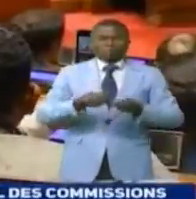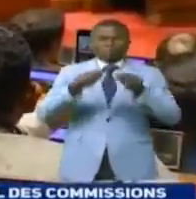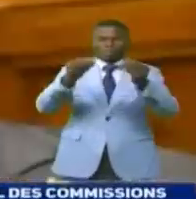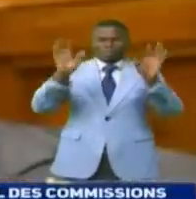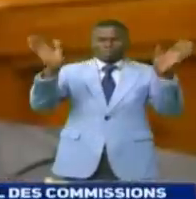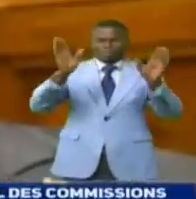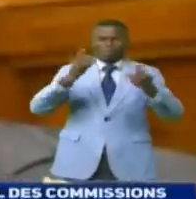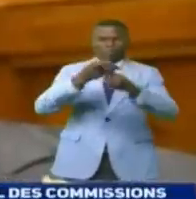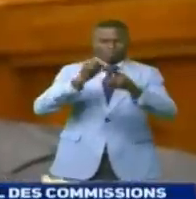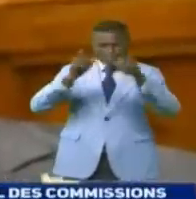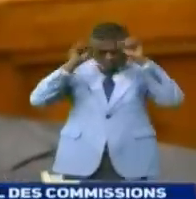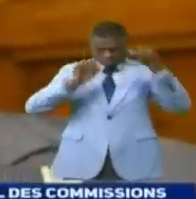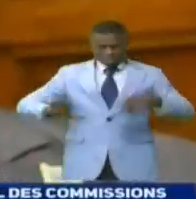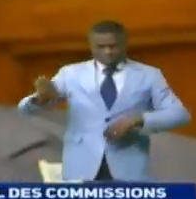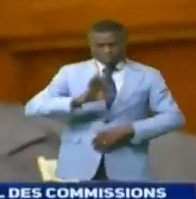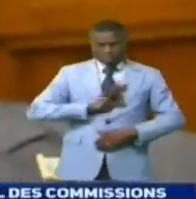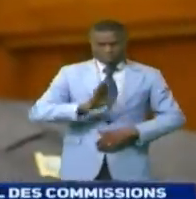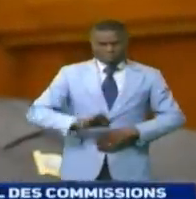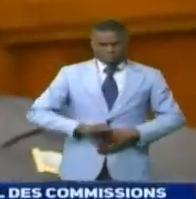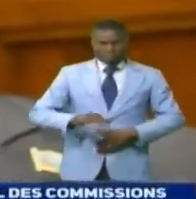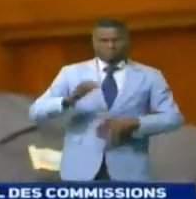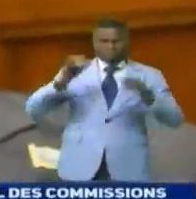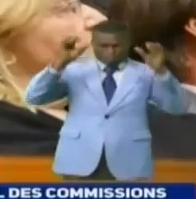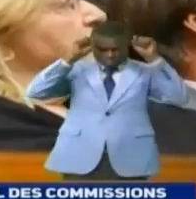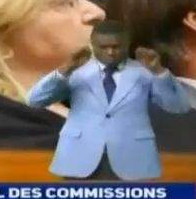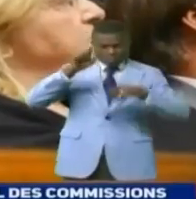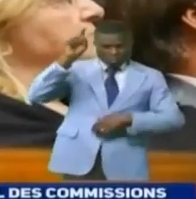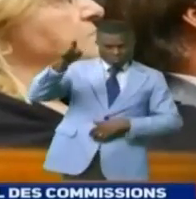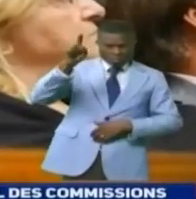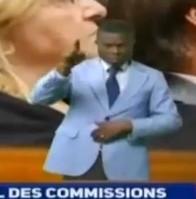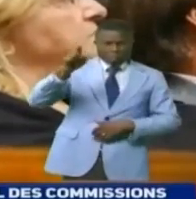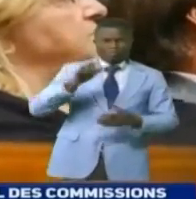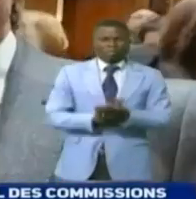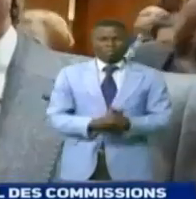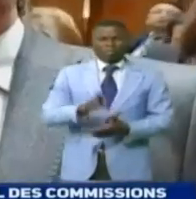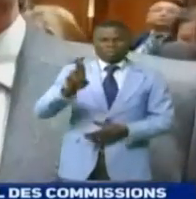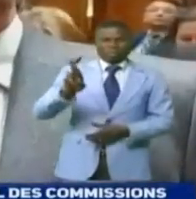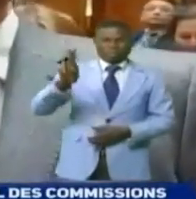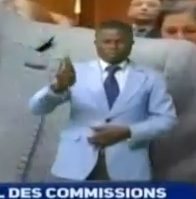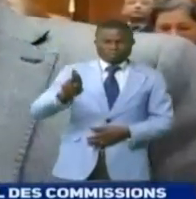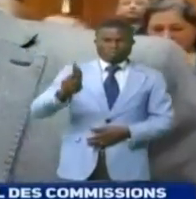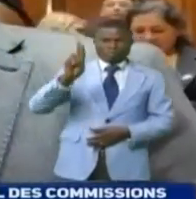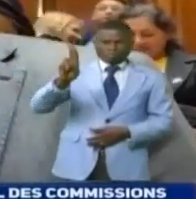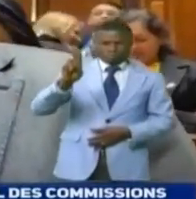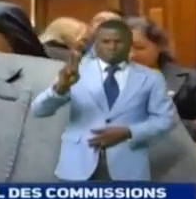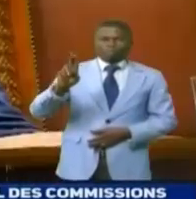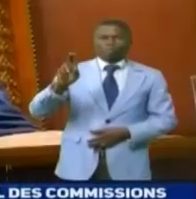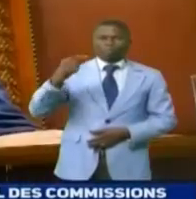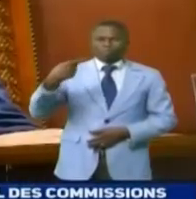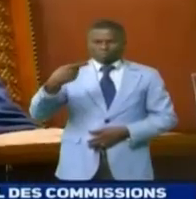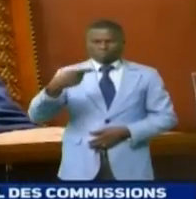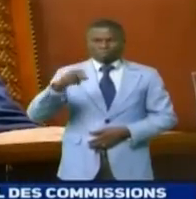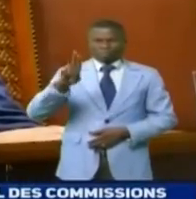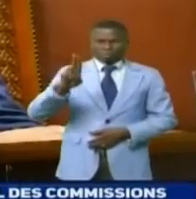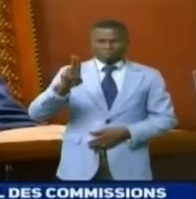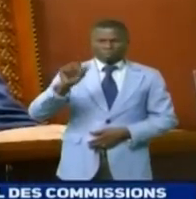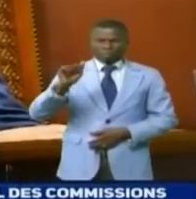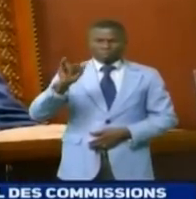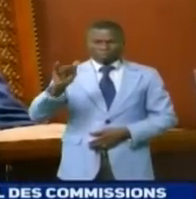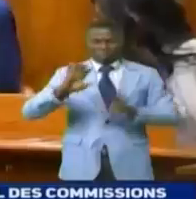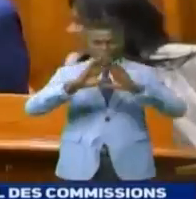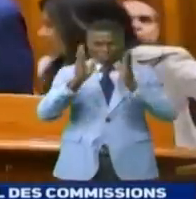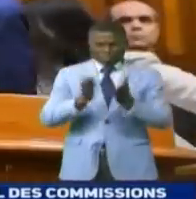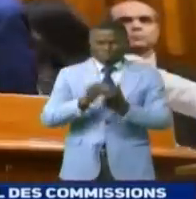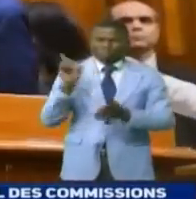salutations du président de la République, Félix-Antoine Tshisekedi Tshilombo, à son homologue uruguayen, Luis Lacalpú. Tous les intervenants